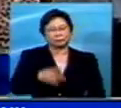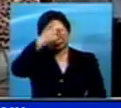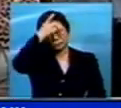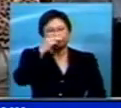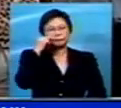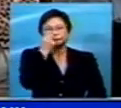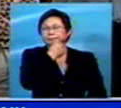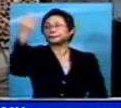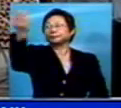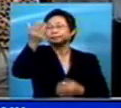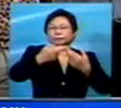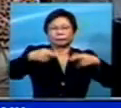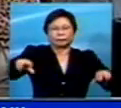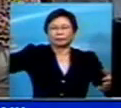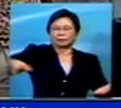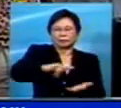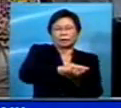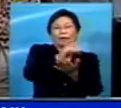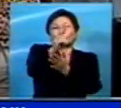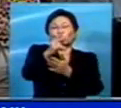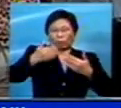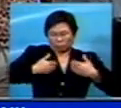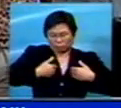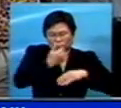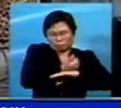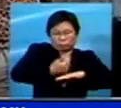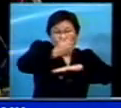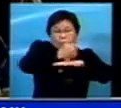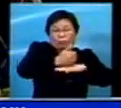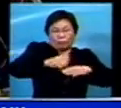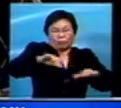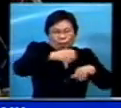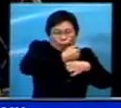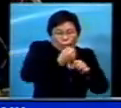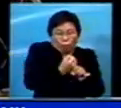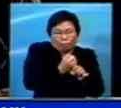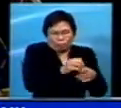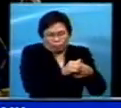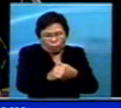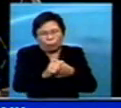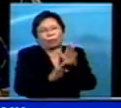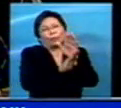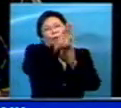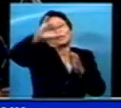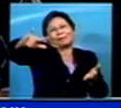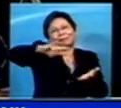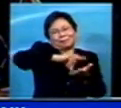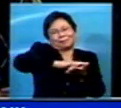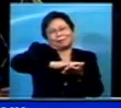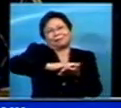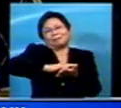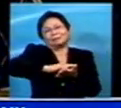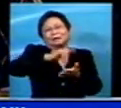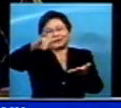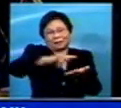Perdana Menteri berucap merasmikan KLIA 2. Kewujudannya diyakini menjadi pemangkin kepada pertumbuhan itu. Terminal mega ini